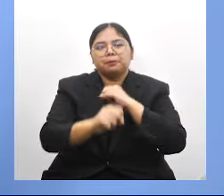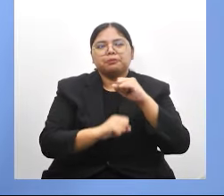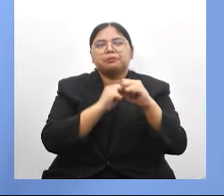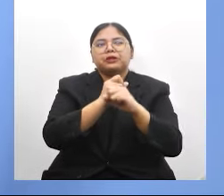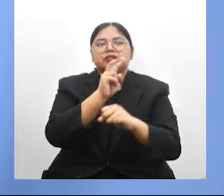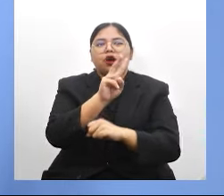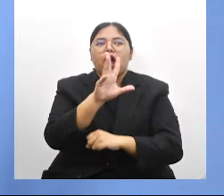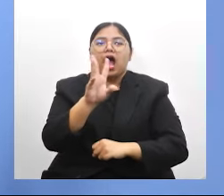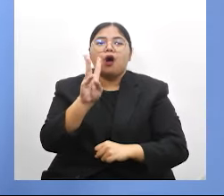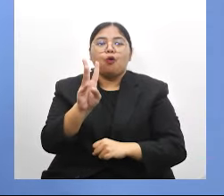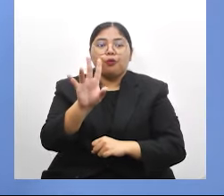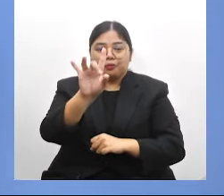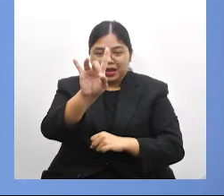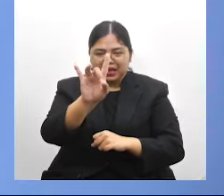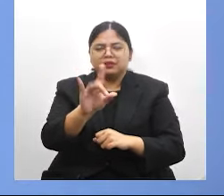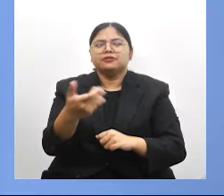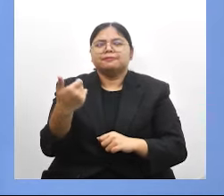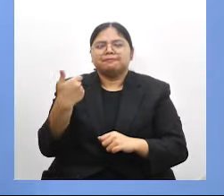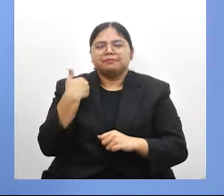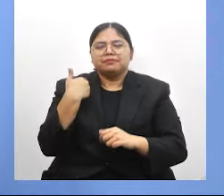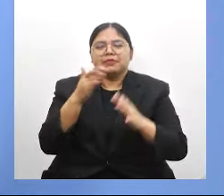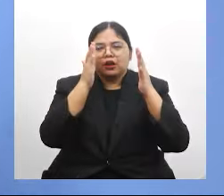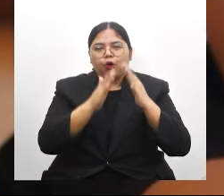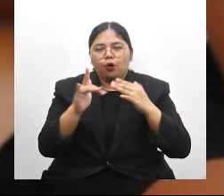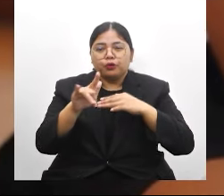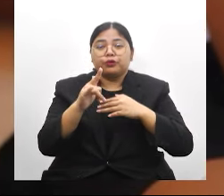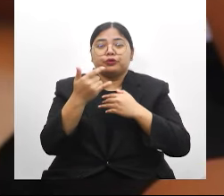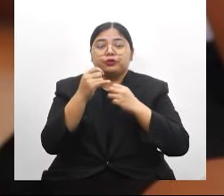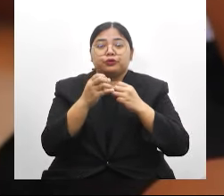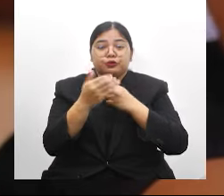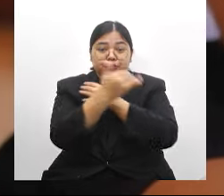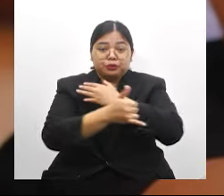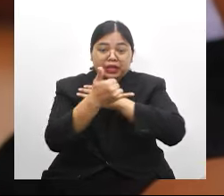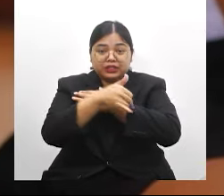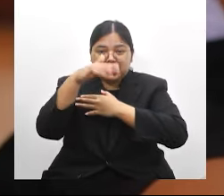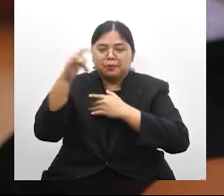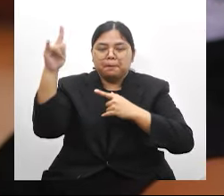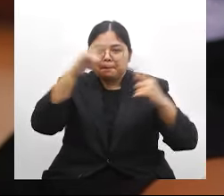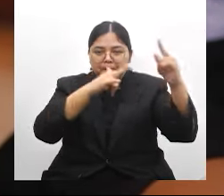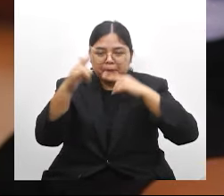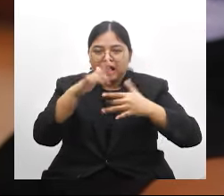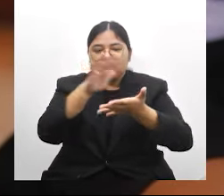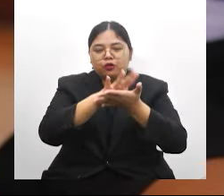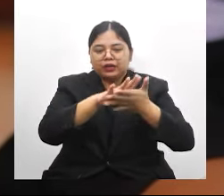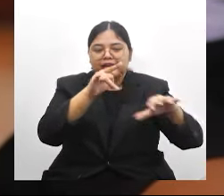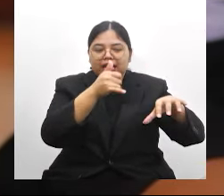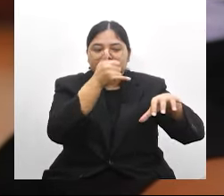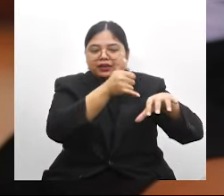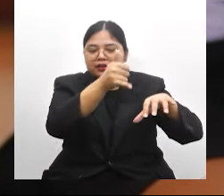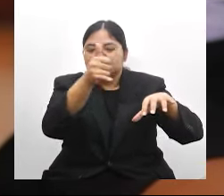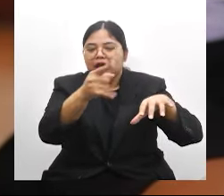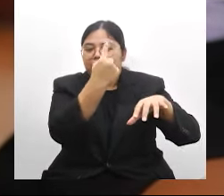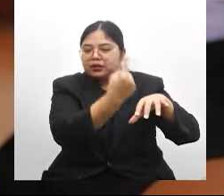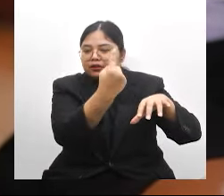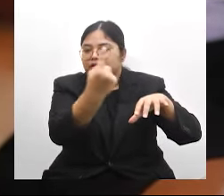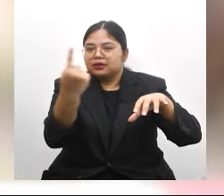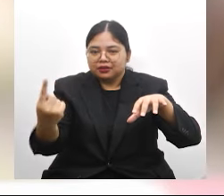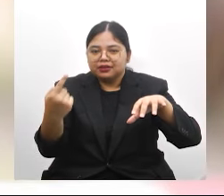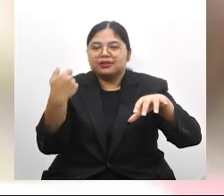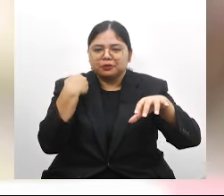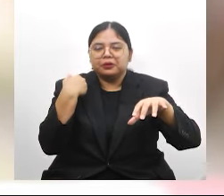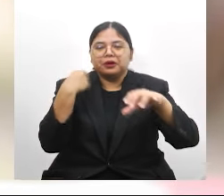2568เราก็จะได้ชาวต่างชาติซึ่งเป็นคุณครูอยู่ในโรงเรียนและ1ท่านก็คิดว่าตรงเน่าจะเป็นพื้นฐานสำคัญแล้วก็การสร้าง